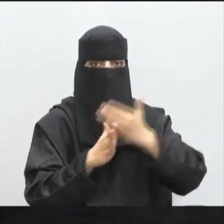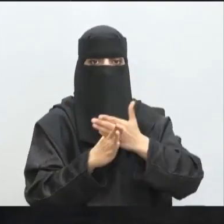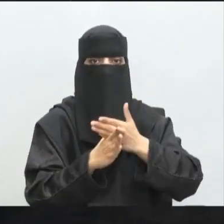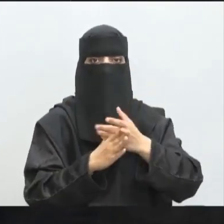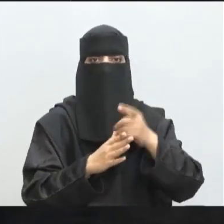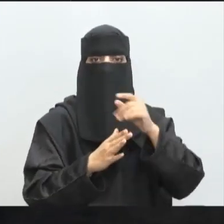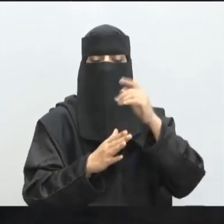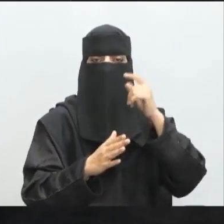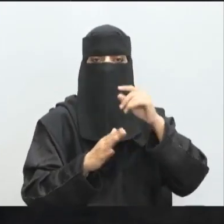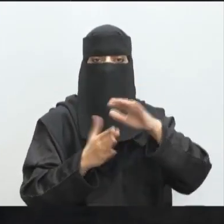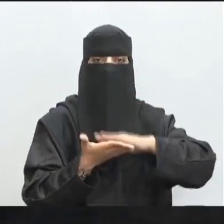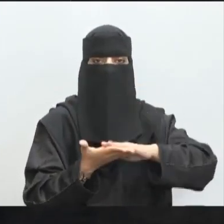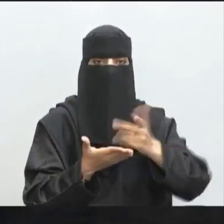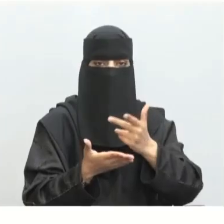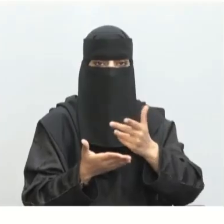الخريطه